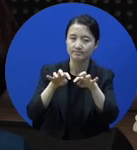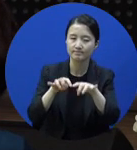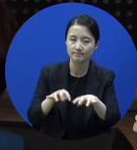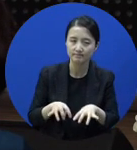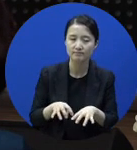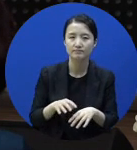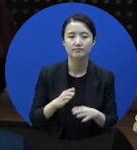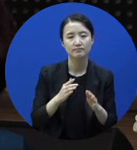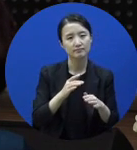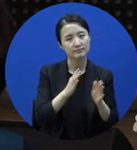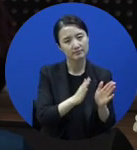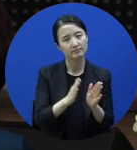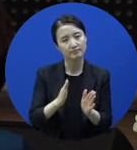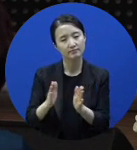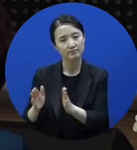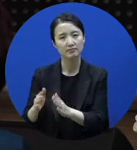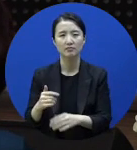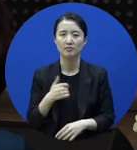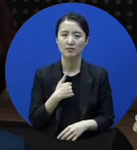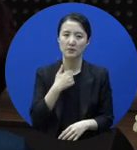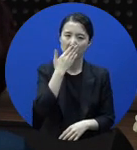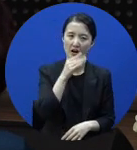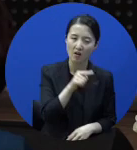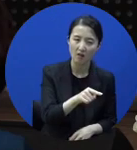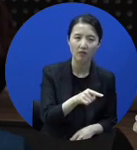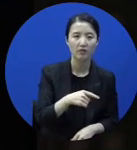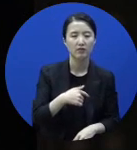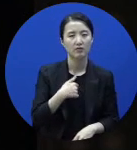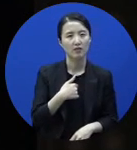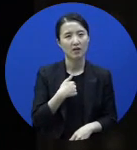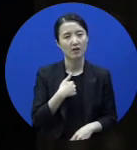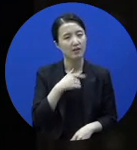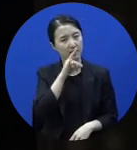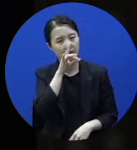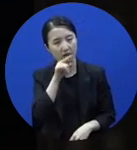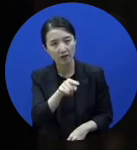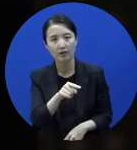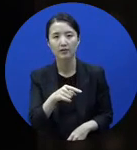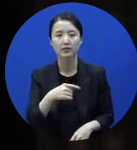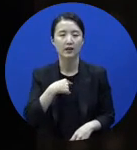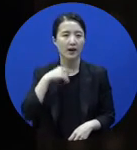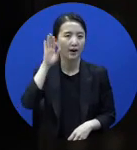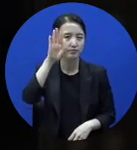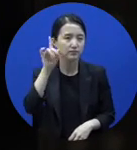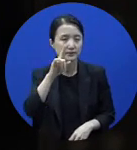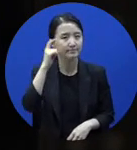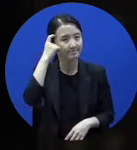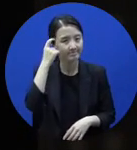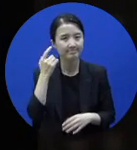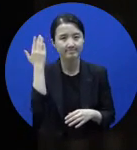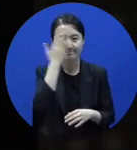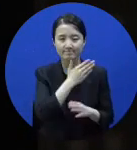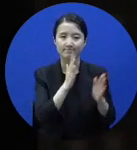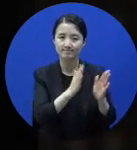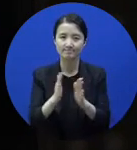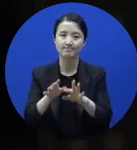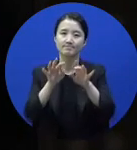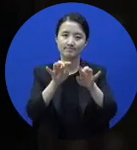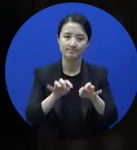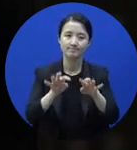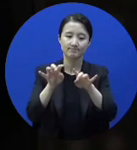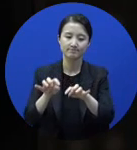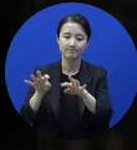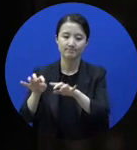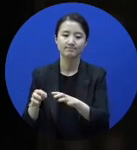하나씩 따져보게 된 것 같아요. 그러면서 이제 겪었던 거는 좀 복잡하긴 하지만 위에는 제가 했던 일들이에요. 하나